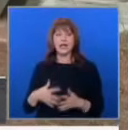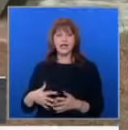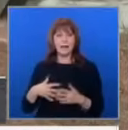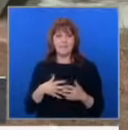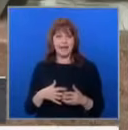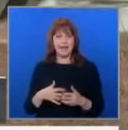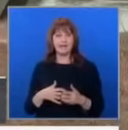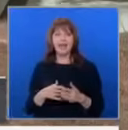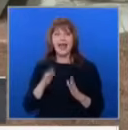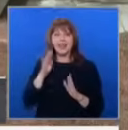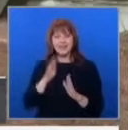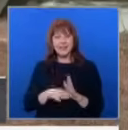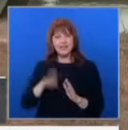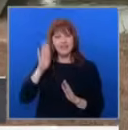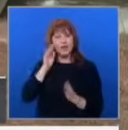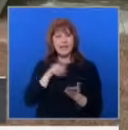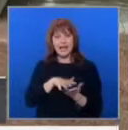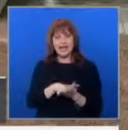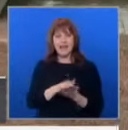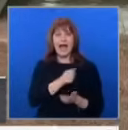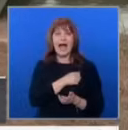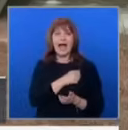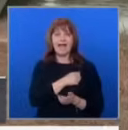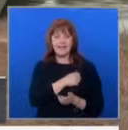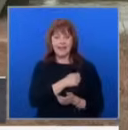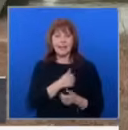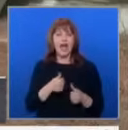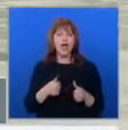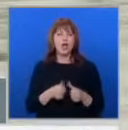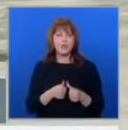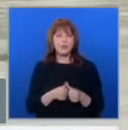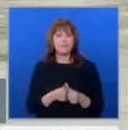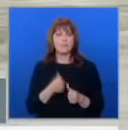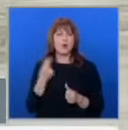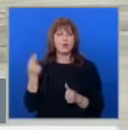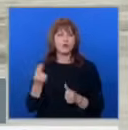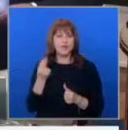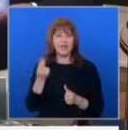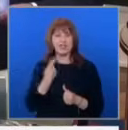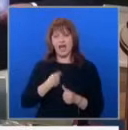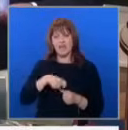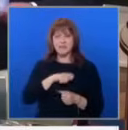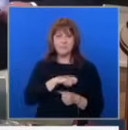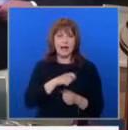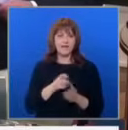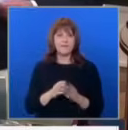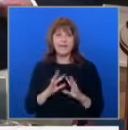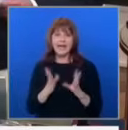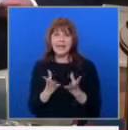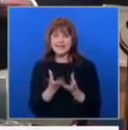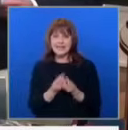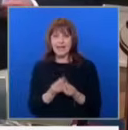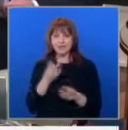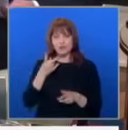щати. С най-ниски военни разходи са Канада, Белгия, Люксембург, Словения и Испания. Заедно ще